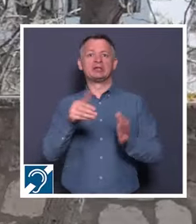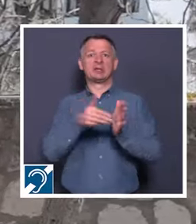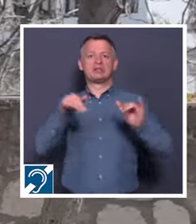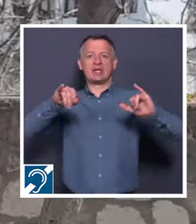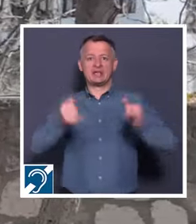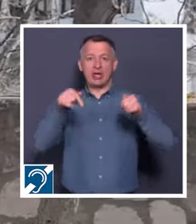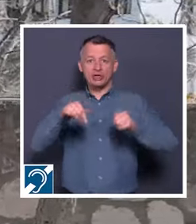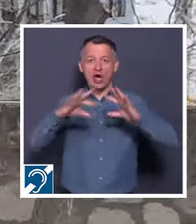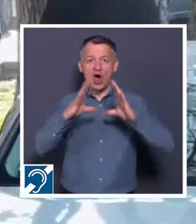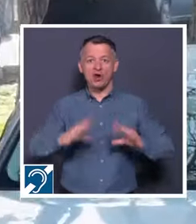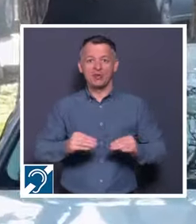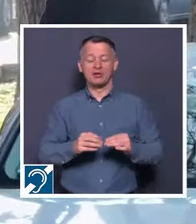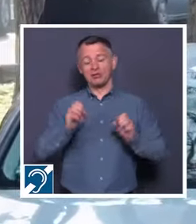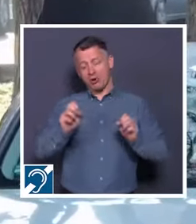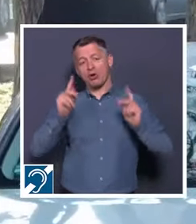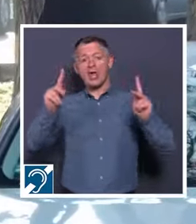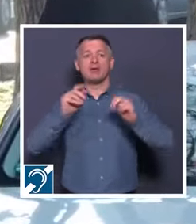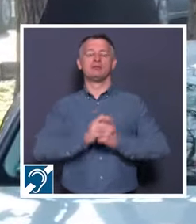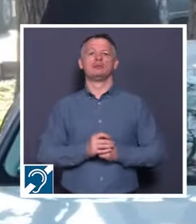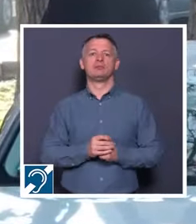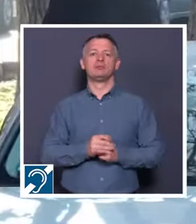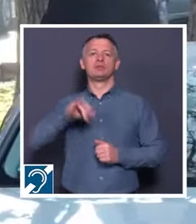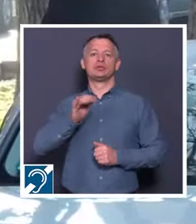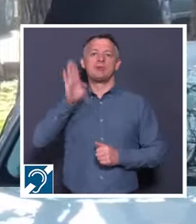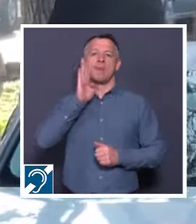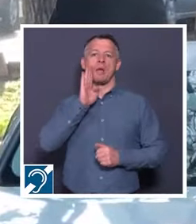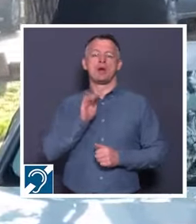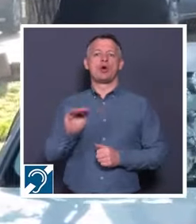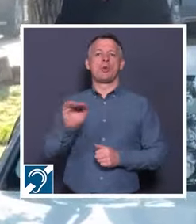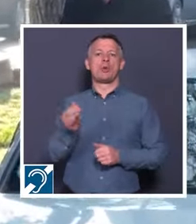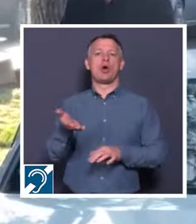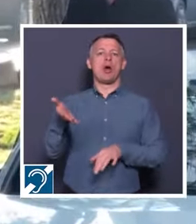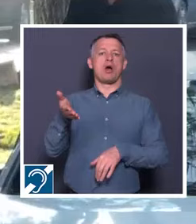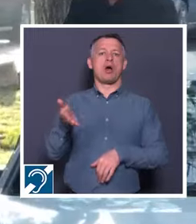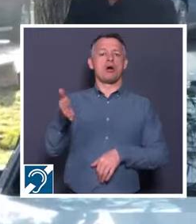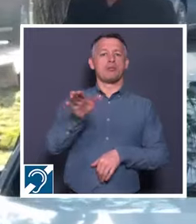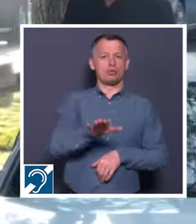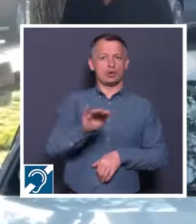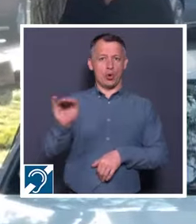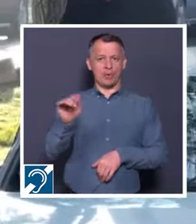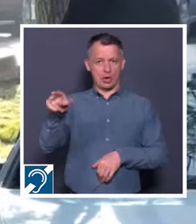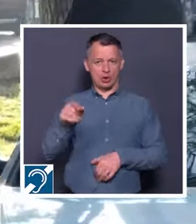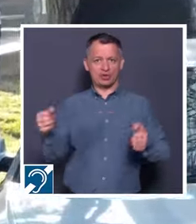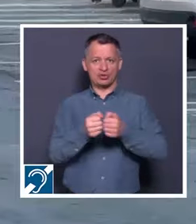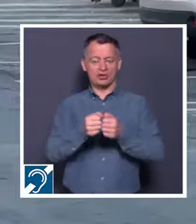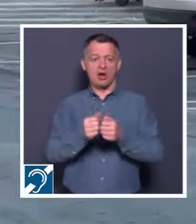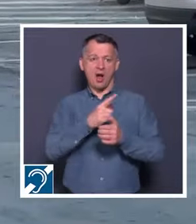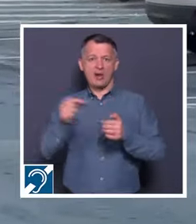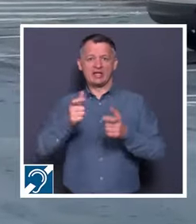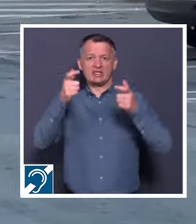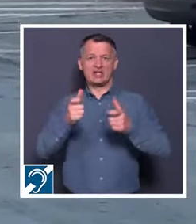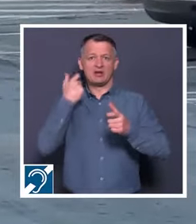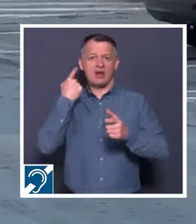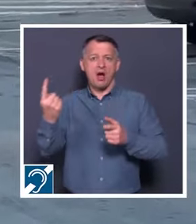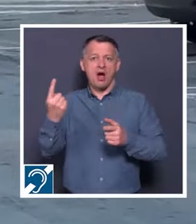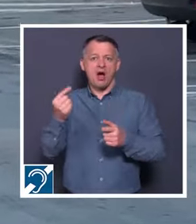întâmple în România, ok. Și mama băiatului ucis în accident a părăsit sala când a fost nevoită să audă detaliile tragicului